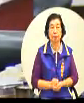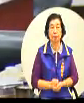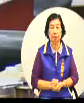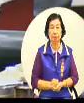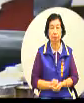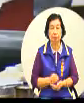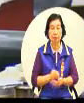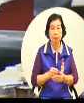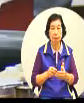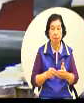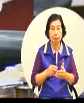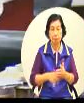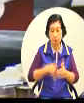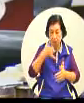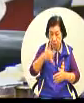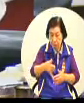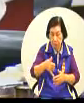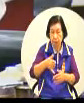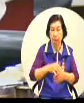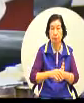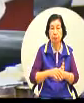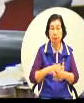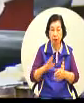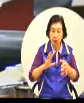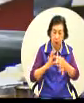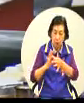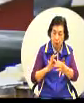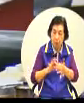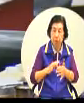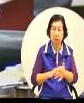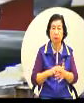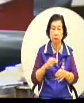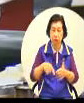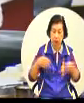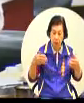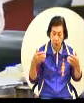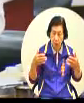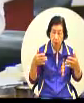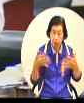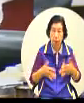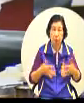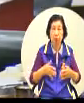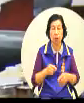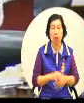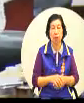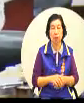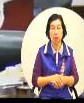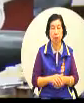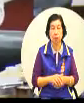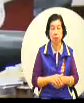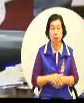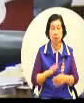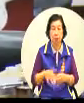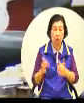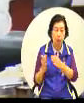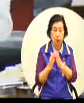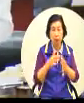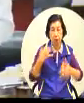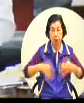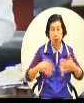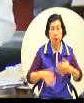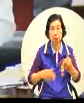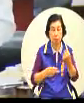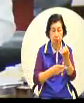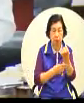到原乡关心建设案，那么从秦河的夜湾到复兴里之间